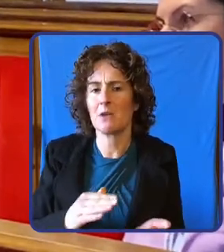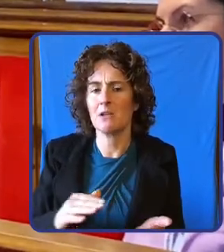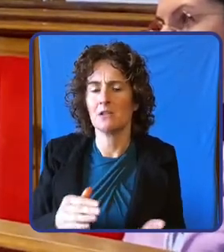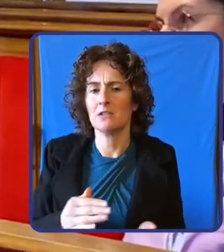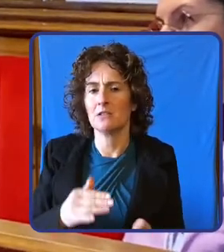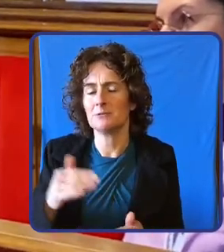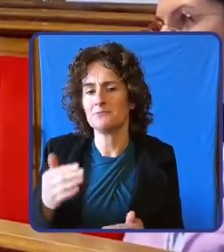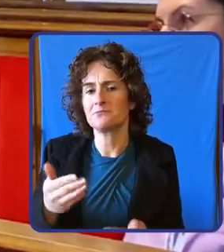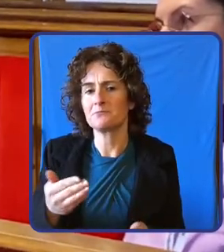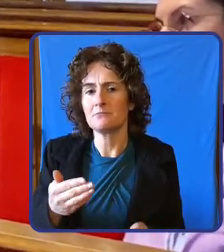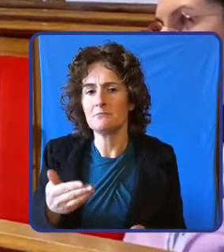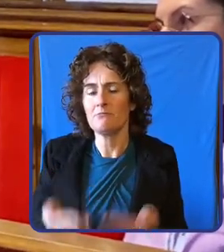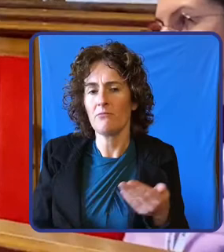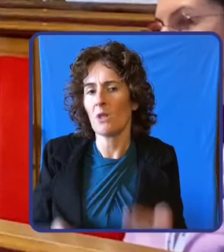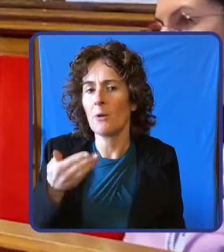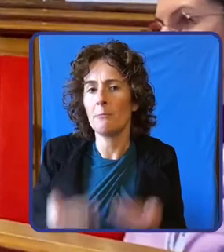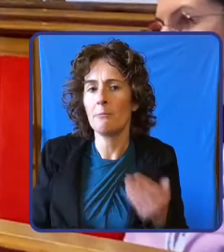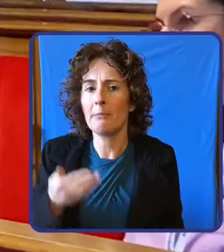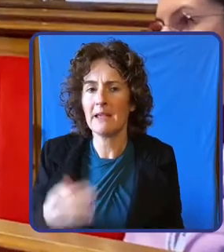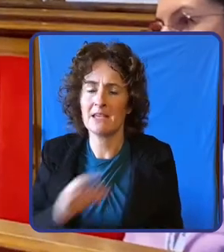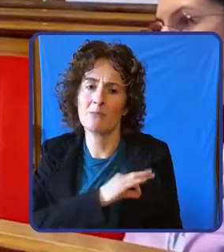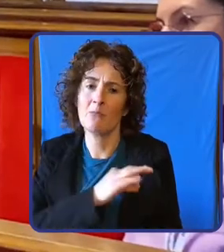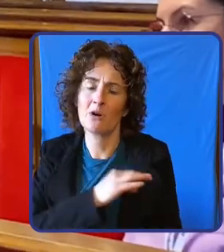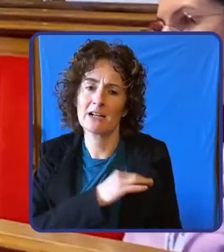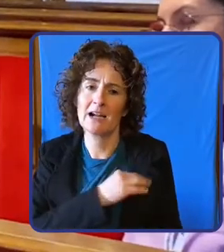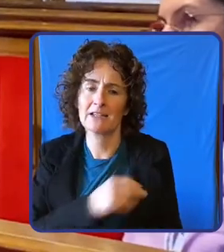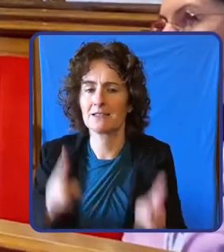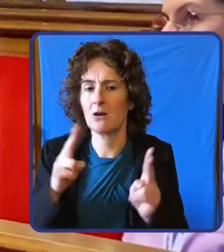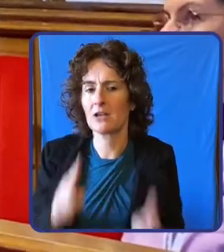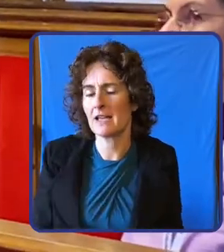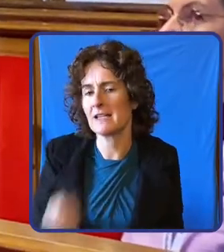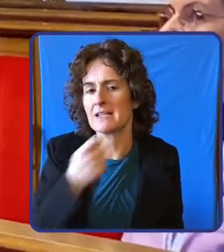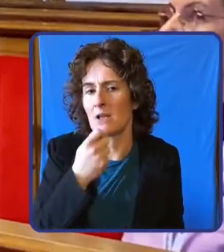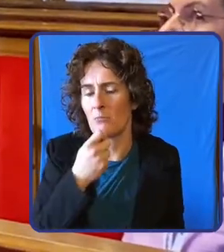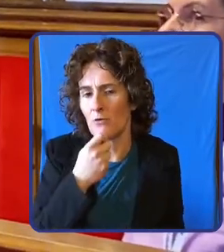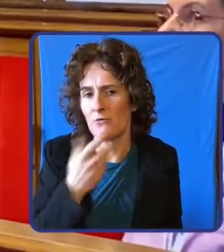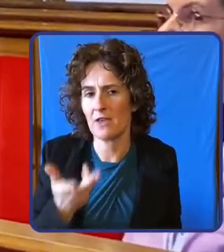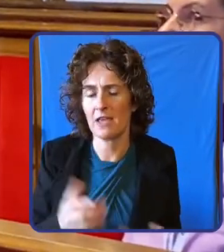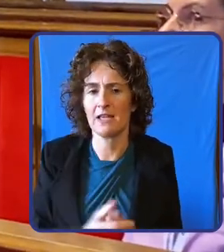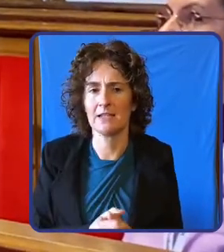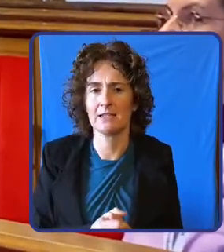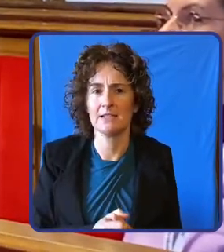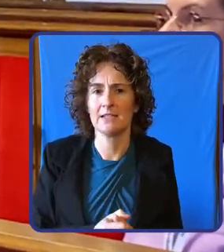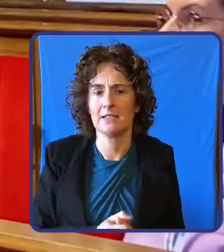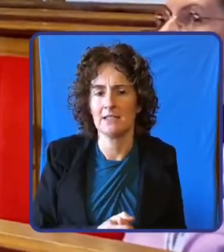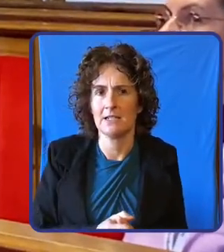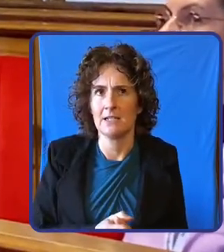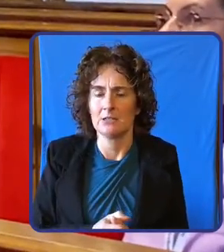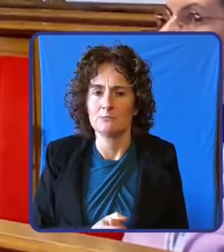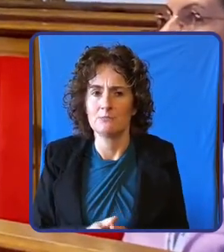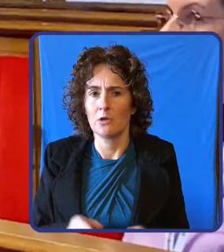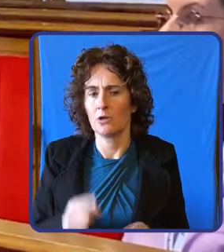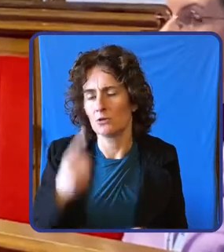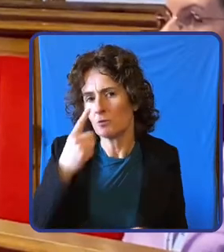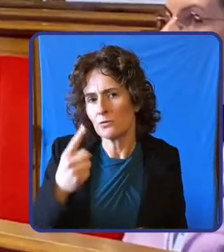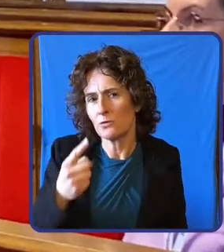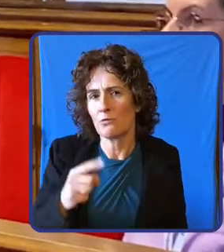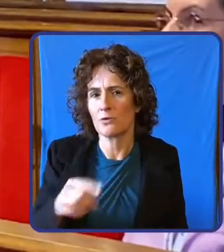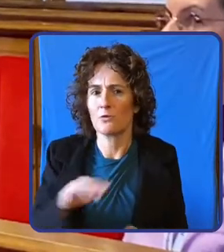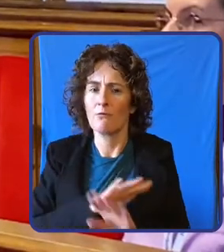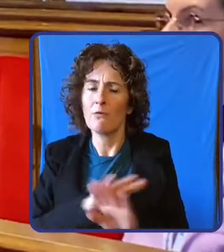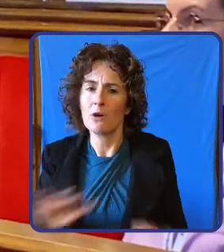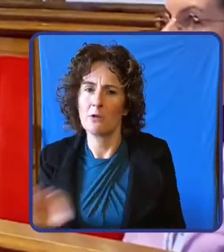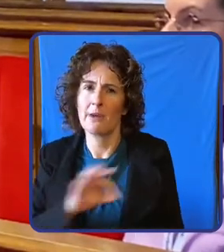már az utóbbi néhány évben, hogy mikor az önkormányzat hitelből beruházást folytatott, mindig vagy valamelyik rokon, vagy valamelyik barát járt